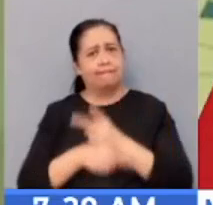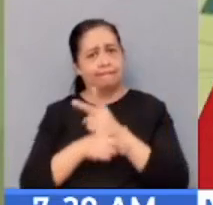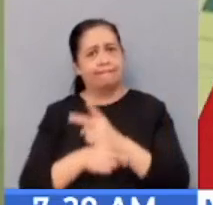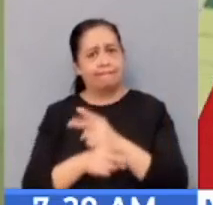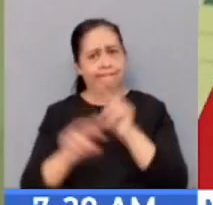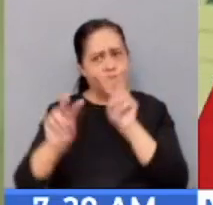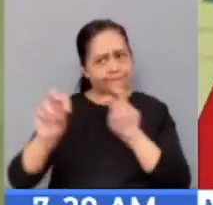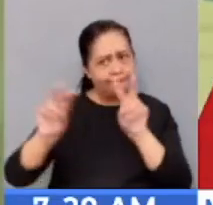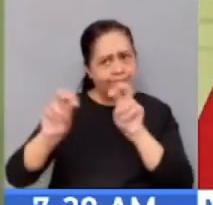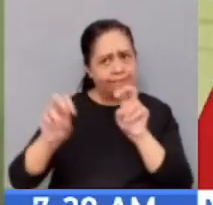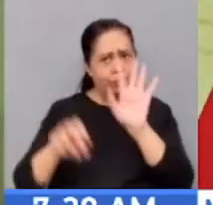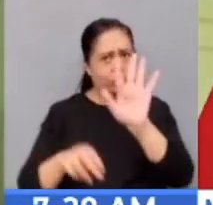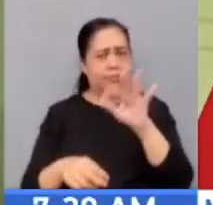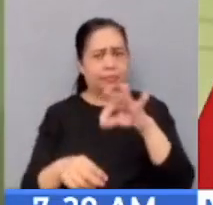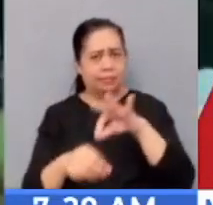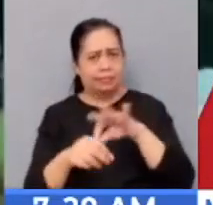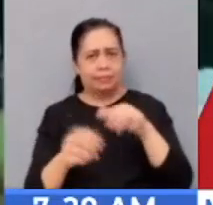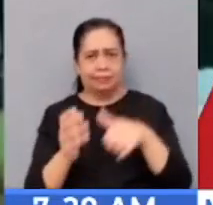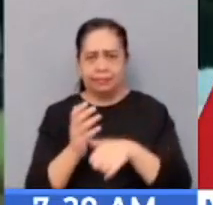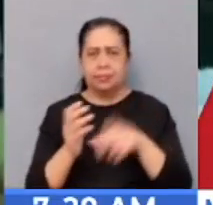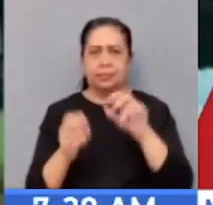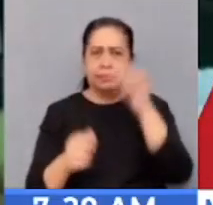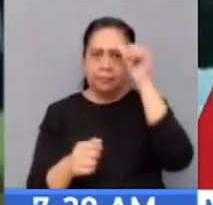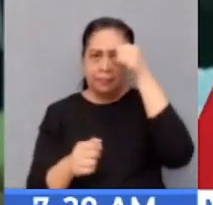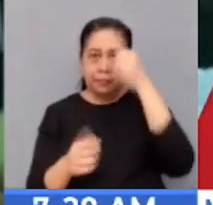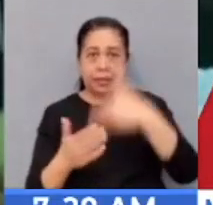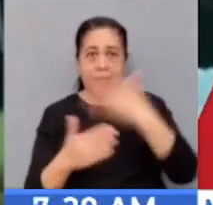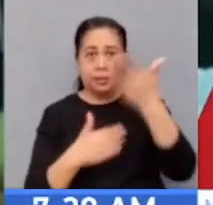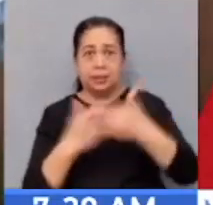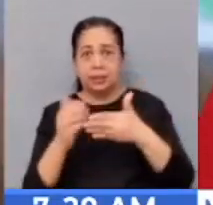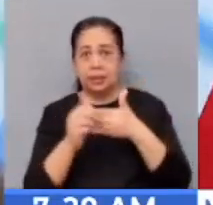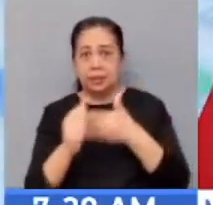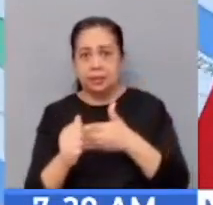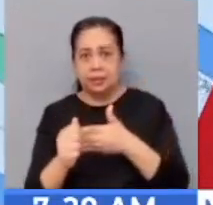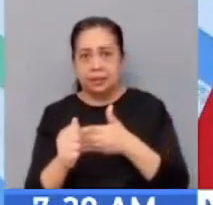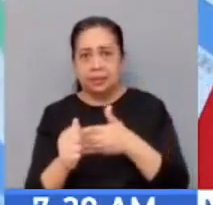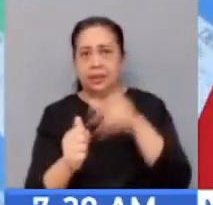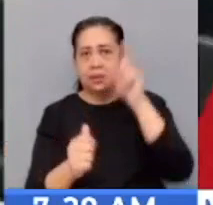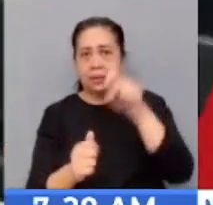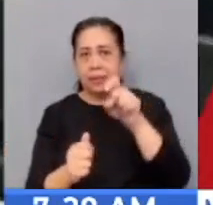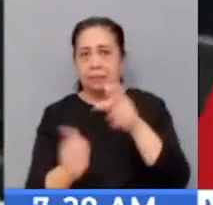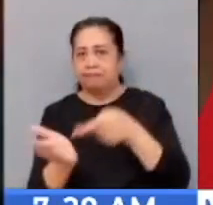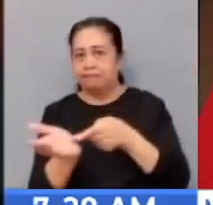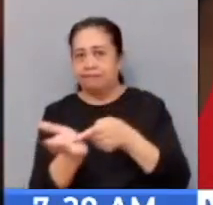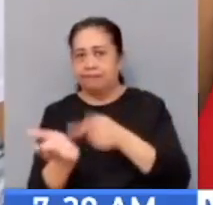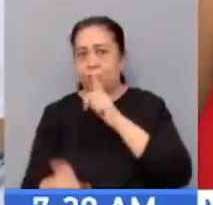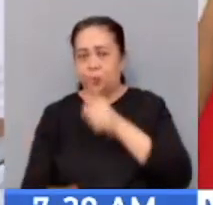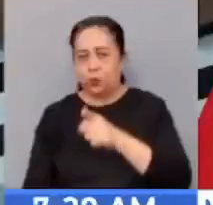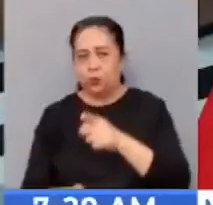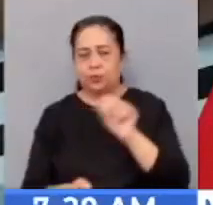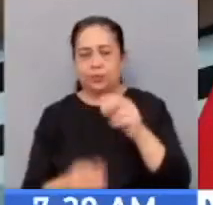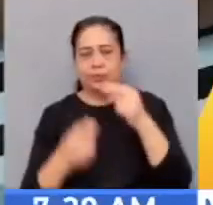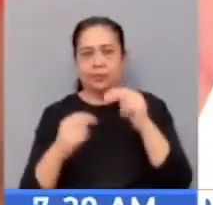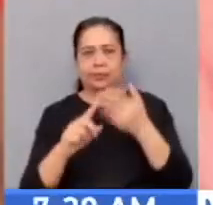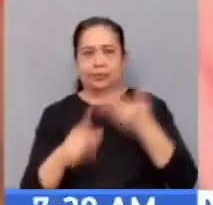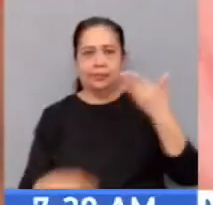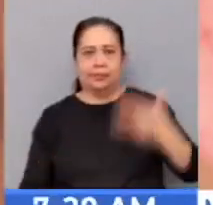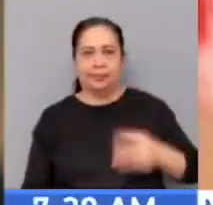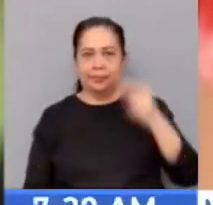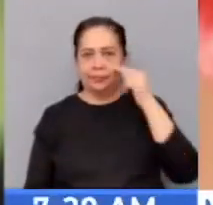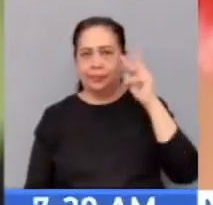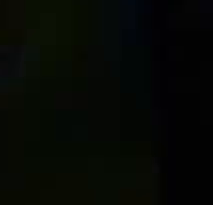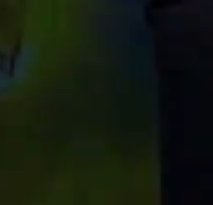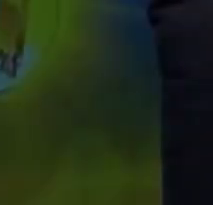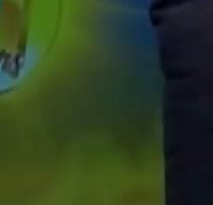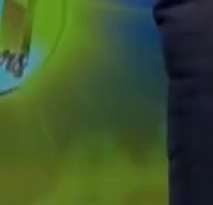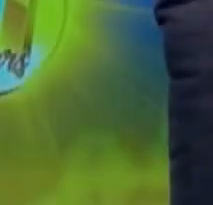iboboto. At tandaan, ang susunod na leader, dapat totoo. Yan ang unang balita. Nico Wahe, buong puso para sa